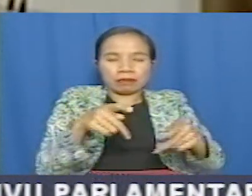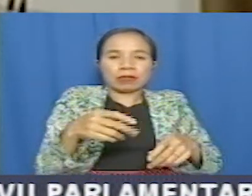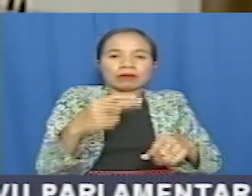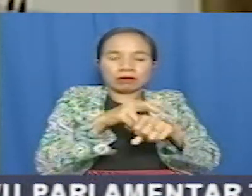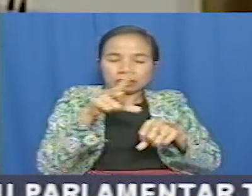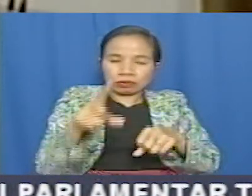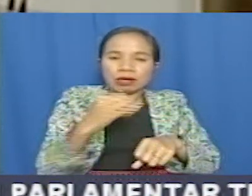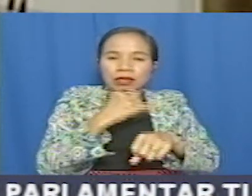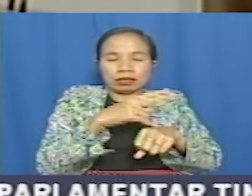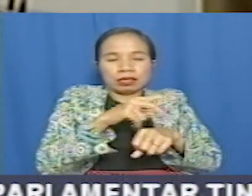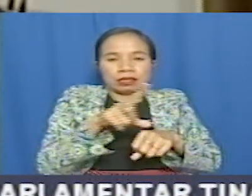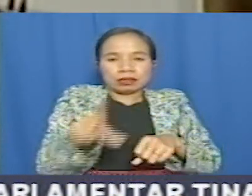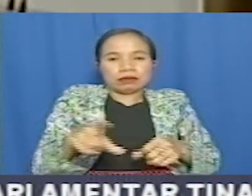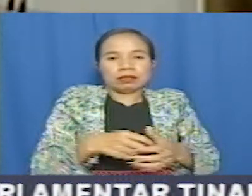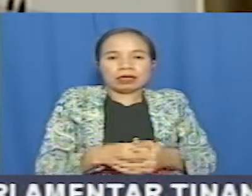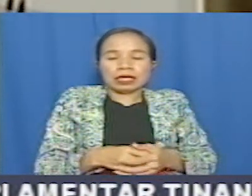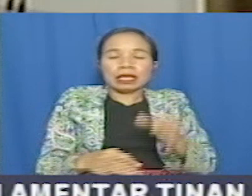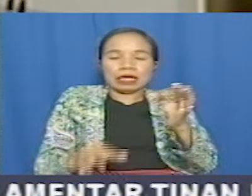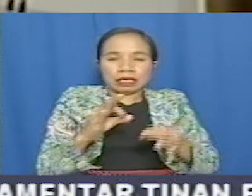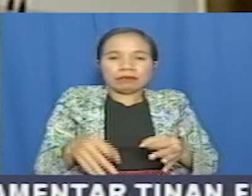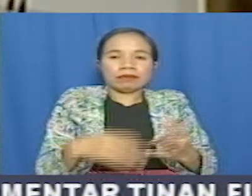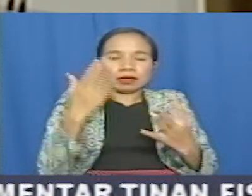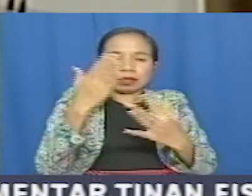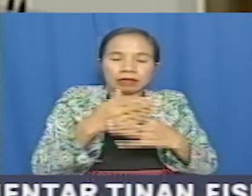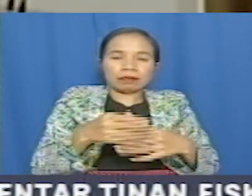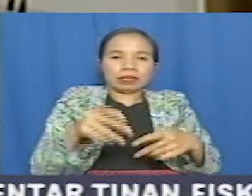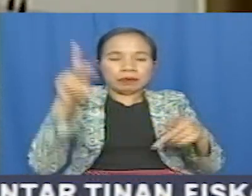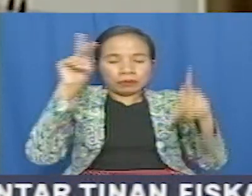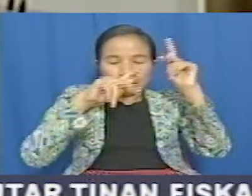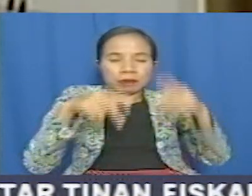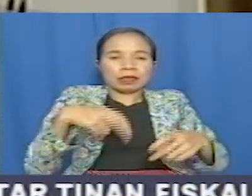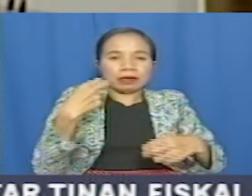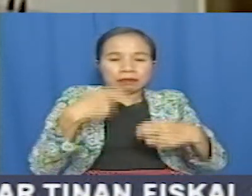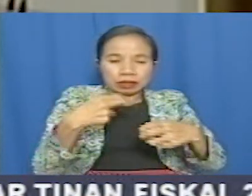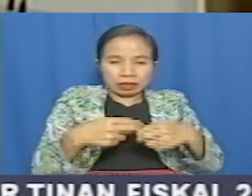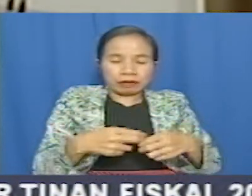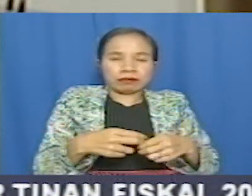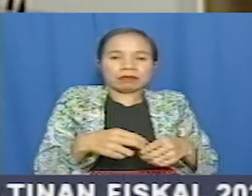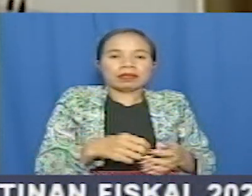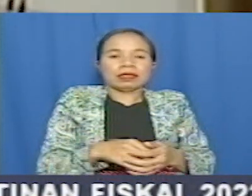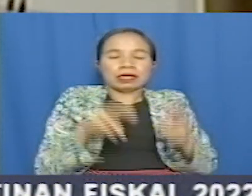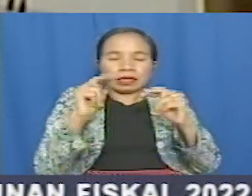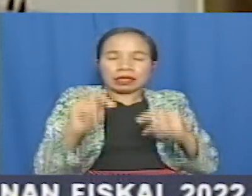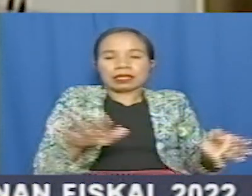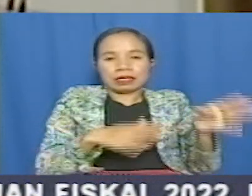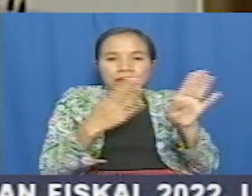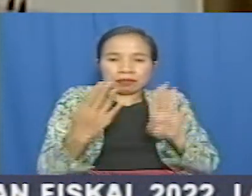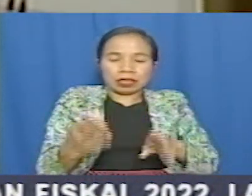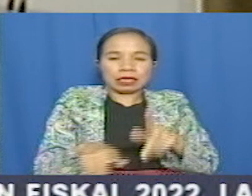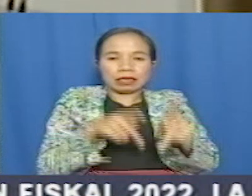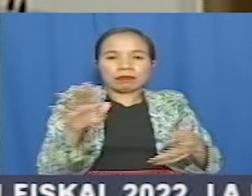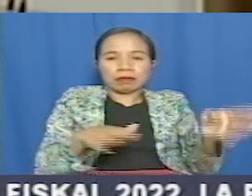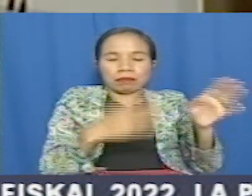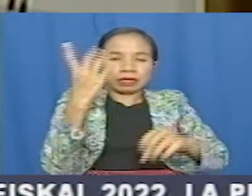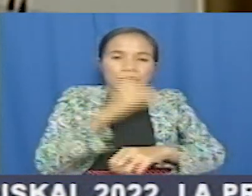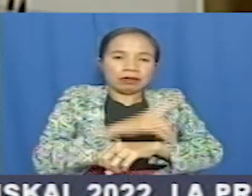internasional. Se nia tona iha situasaun da grave ke la bele salva, nia ten ke lakone vida. Agora, ema mate loron